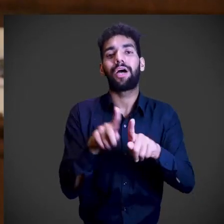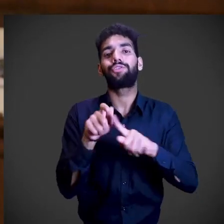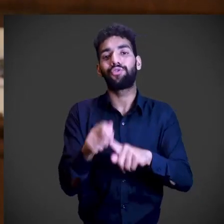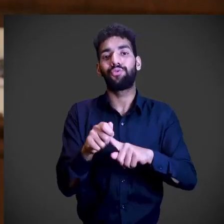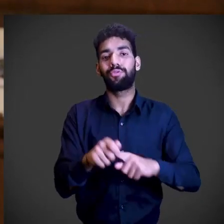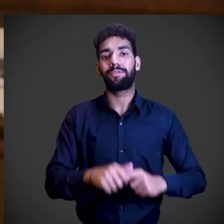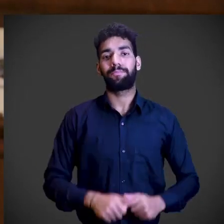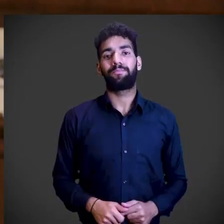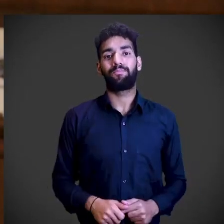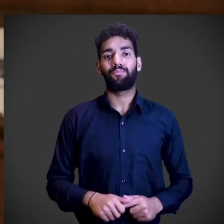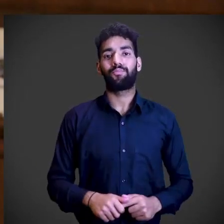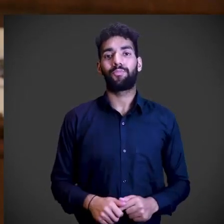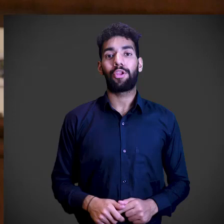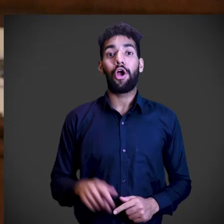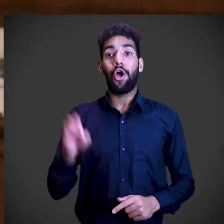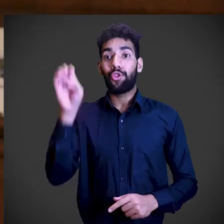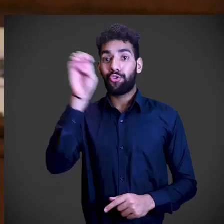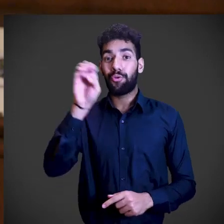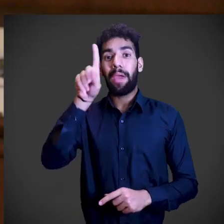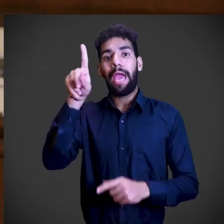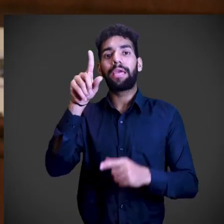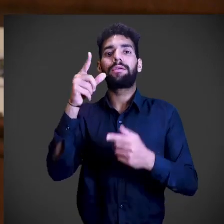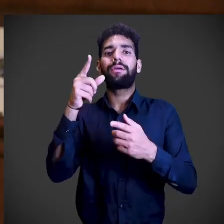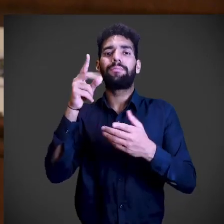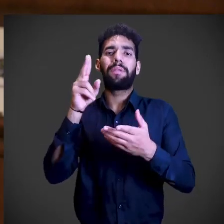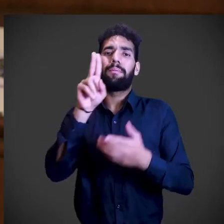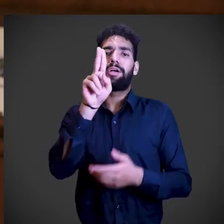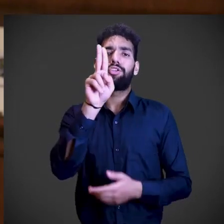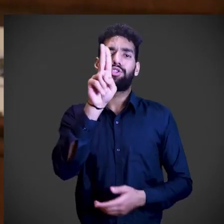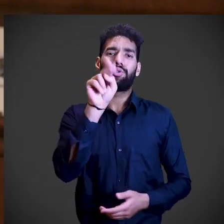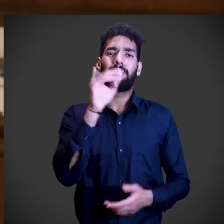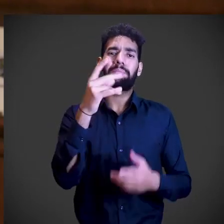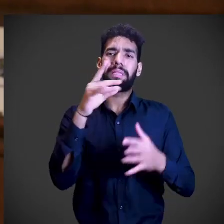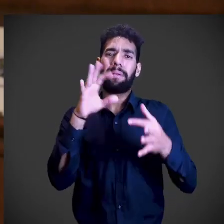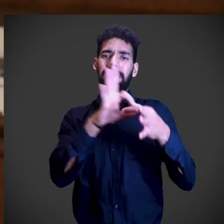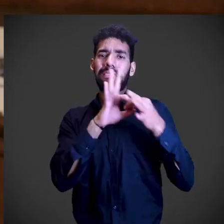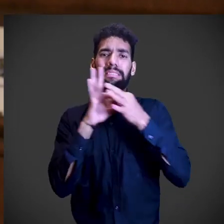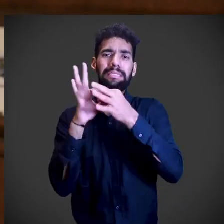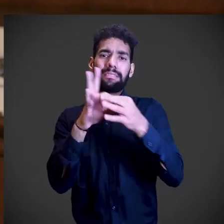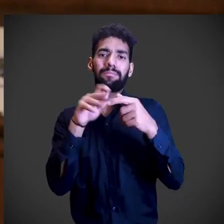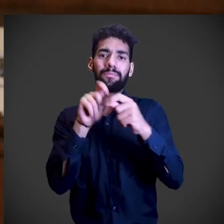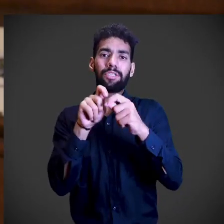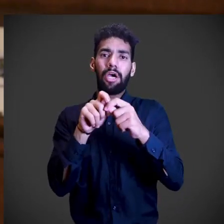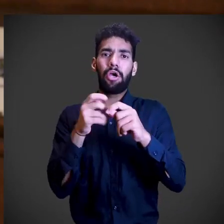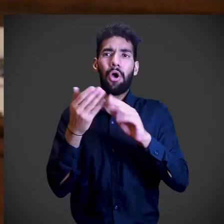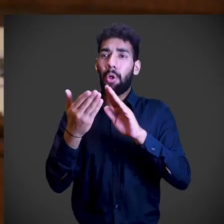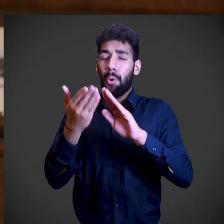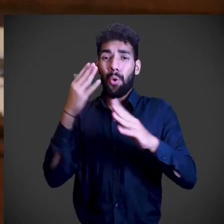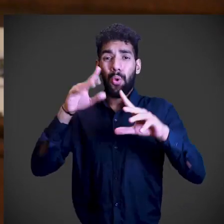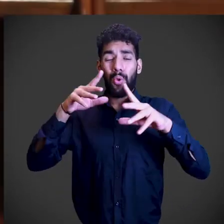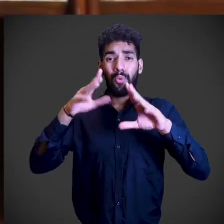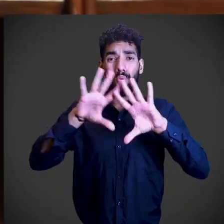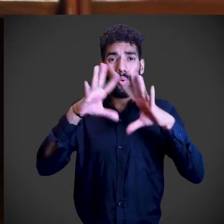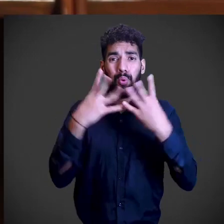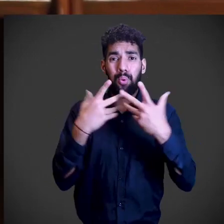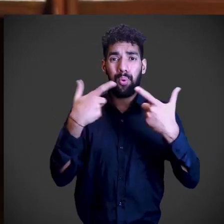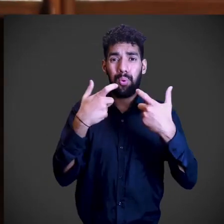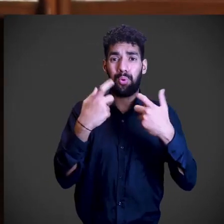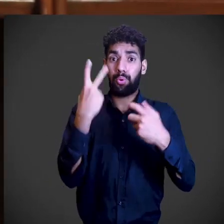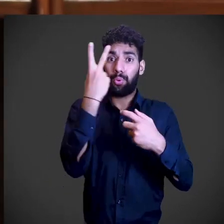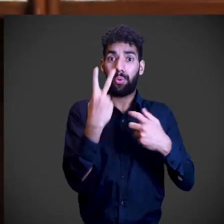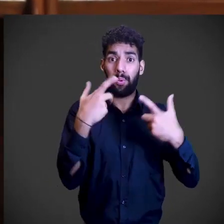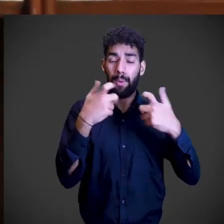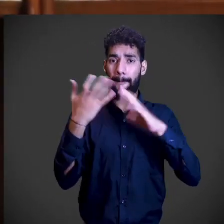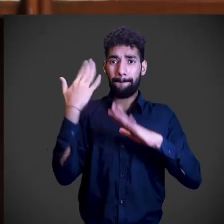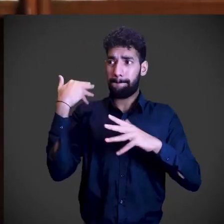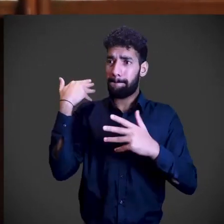में यूरोपियन यूनियन बनाई, और उसके बाद कितने साल हो गए सेकेंड वर्ल्ड वॉर के बाद, अब देखें कोई 70-80 साल हो गए